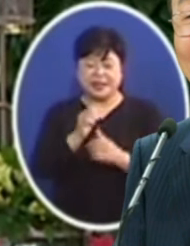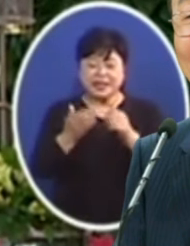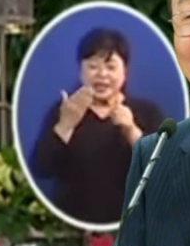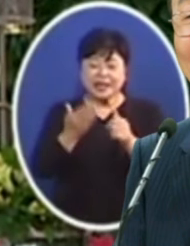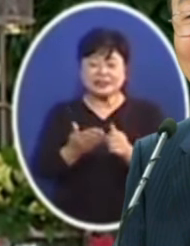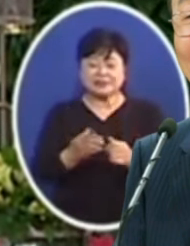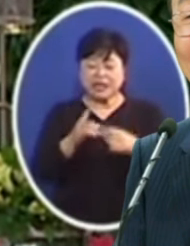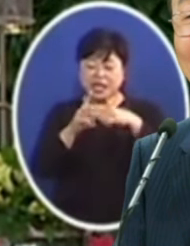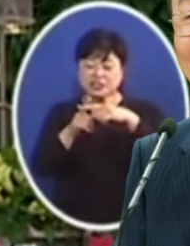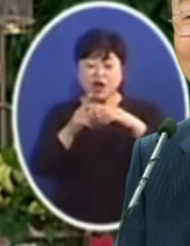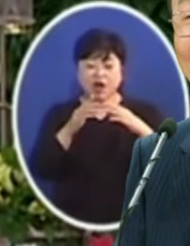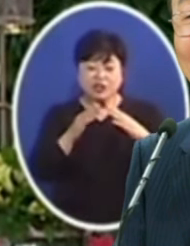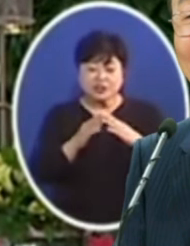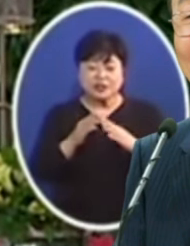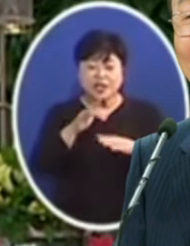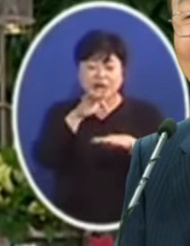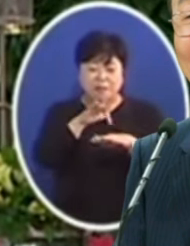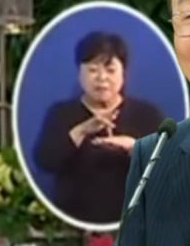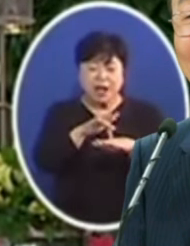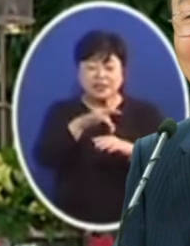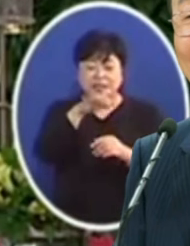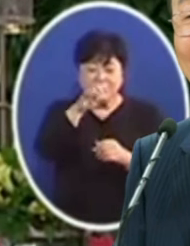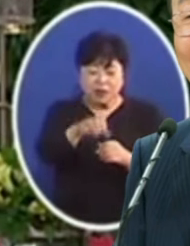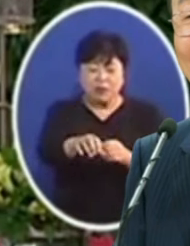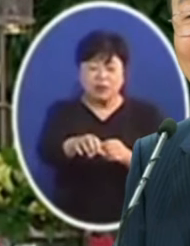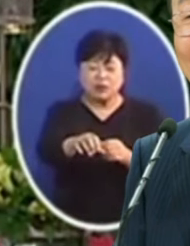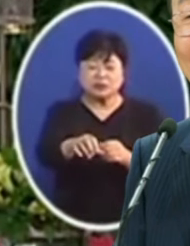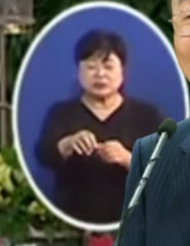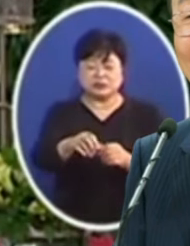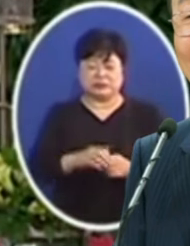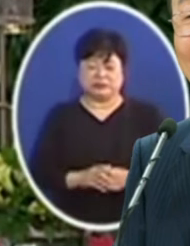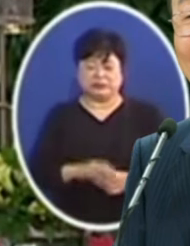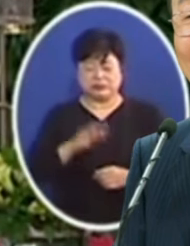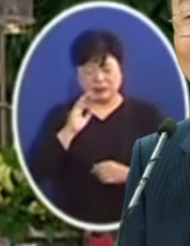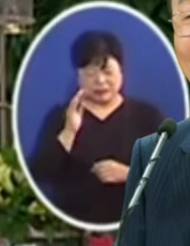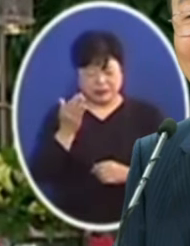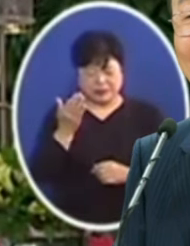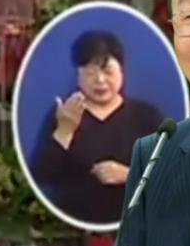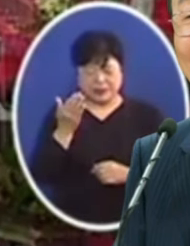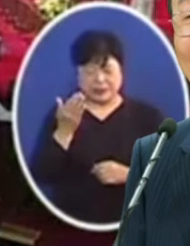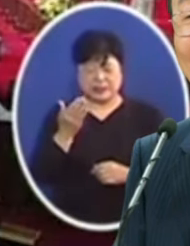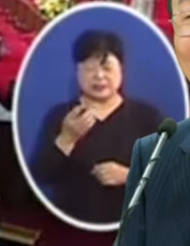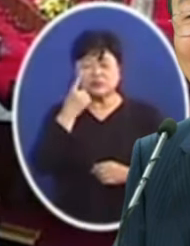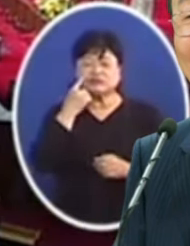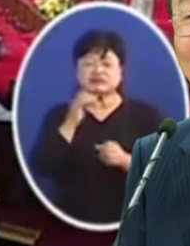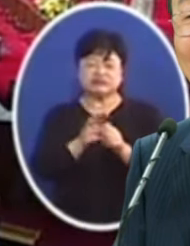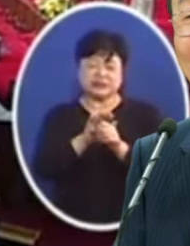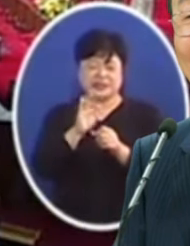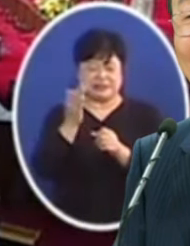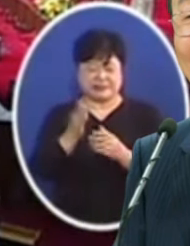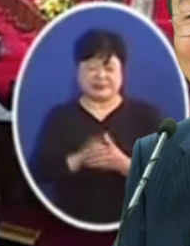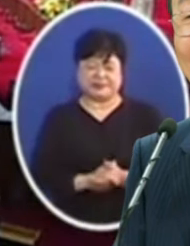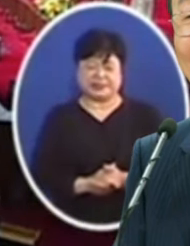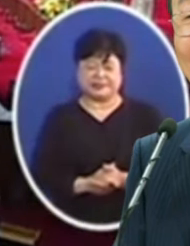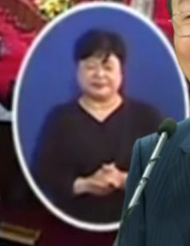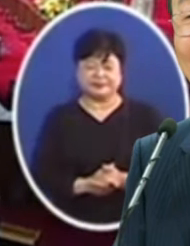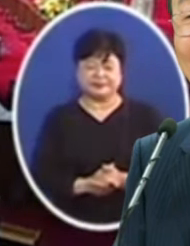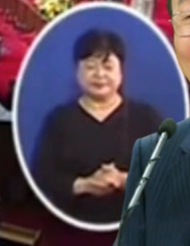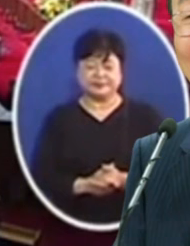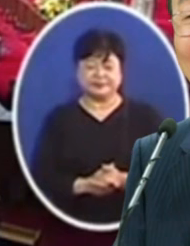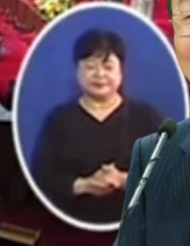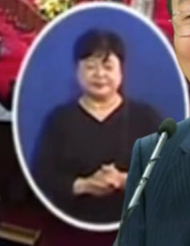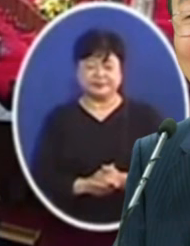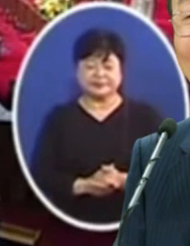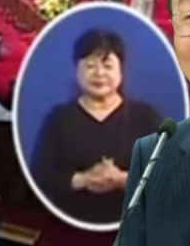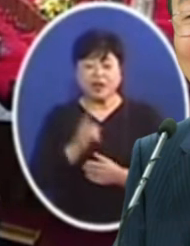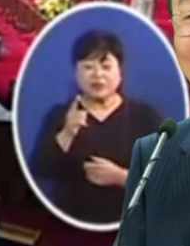하나님의 성전이 마귀의 거처로 전락해버리고 말았으니 얼마나 비참한 일인 것입니까?